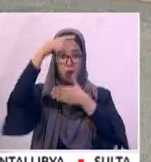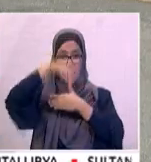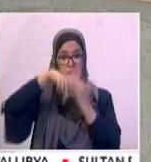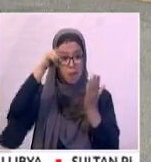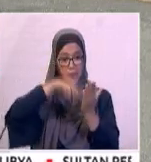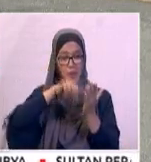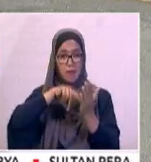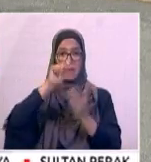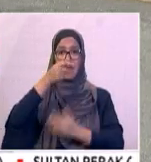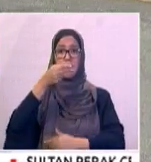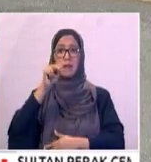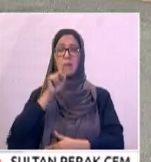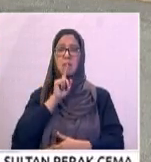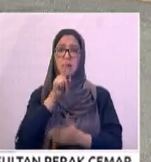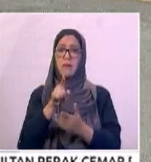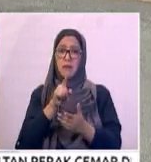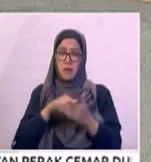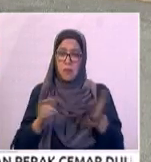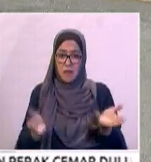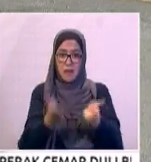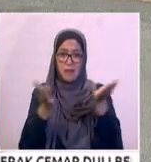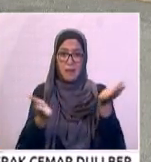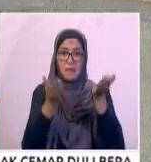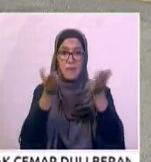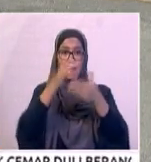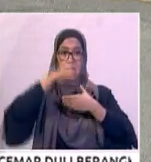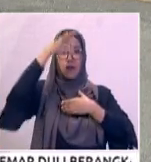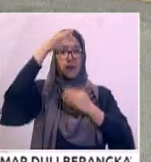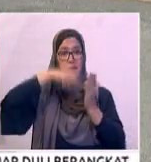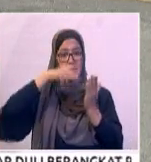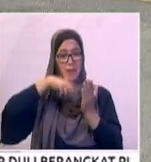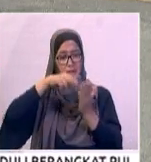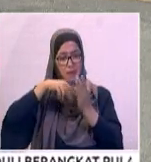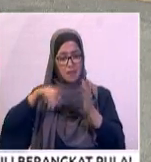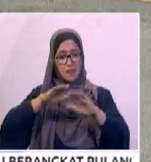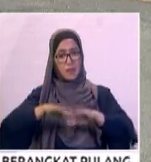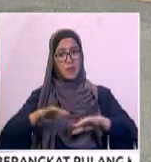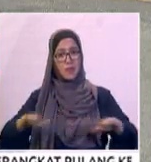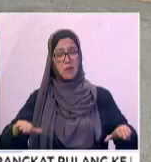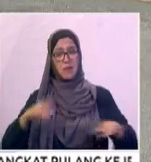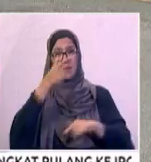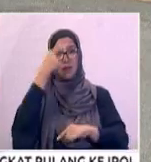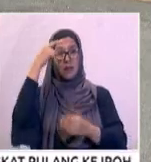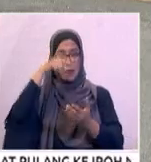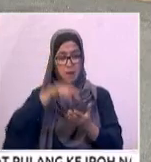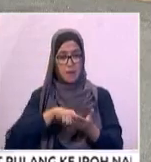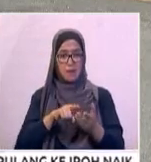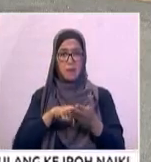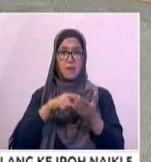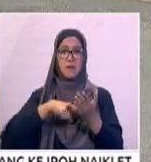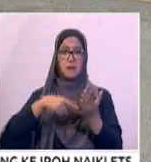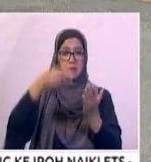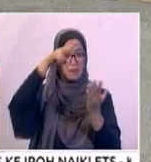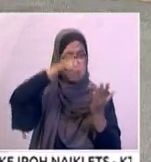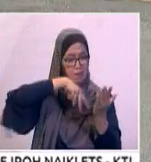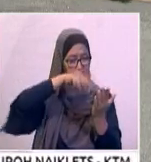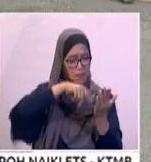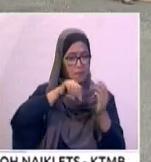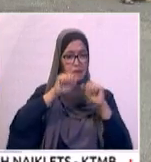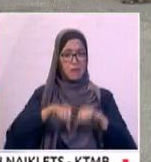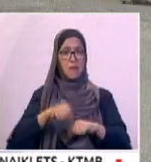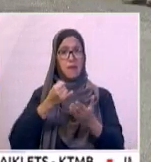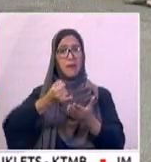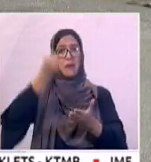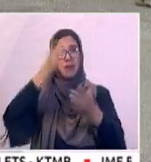semangat semangat membaca dalam kalangan pelajar. Hal ini kerana membaca merupakan jabatan ilmu kepada pelajar dan juga dapat mengukuhkan